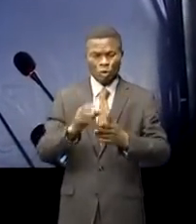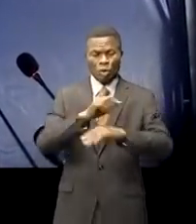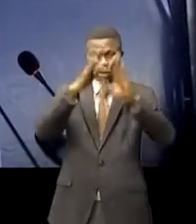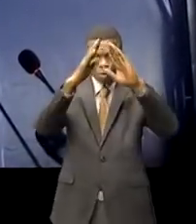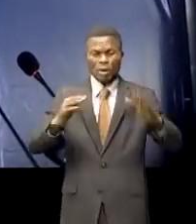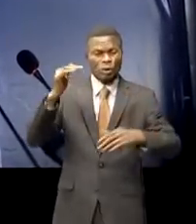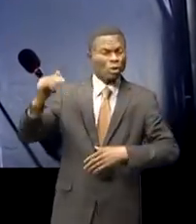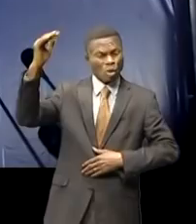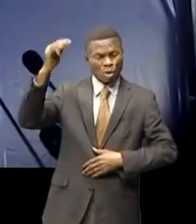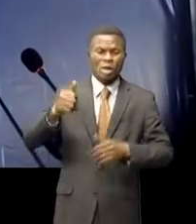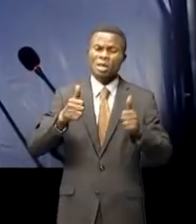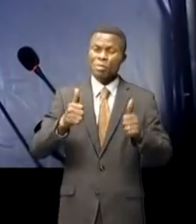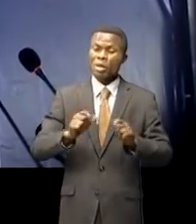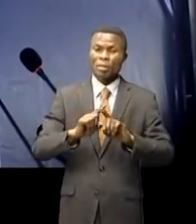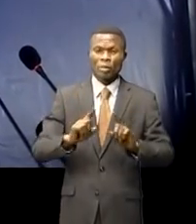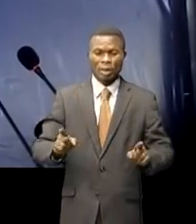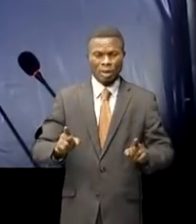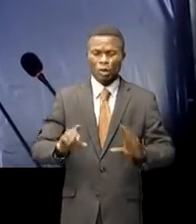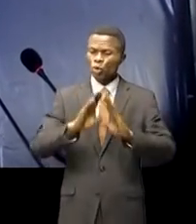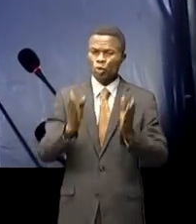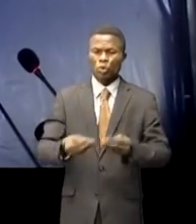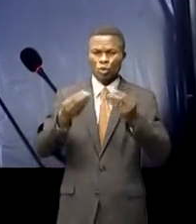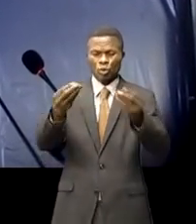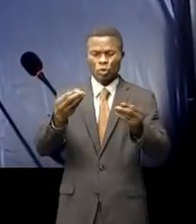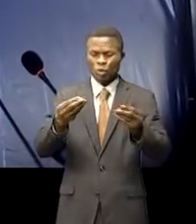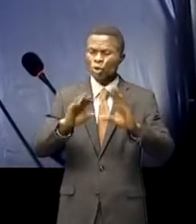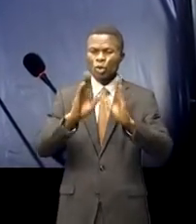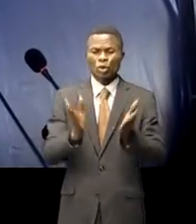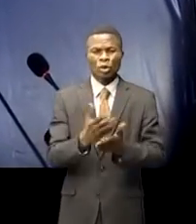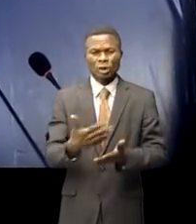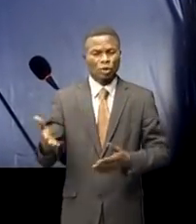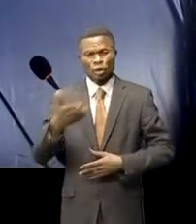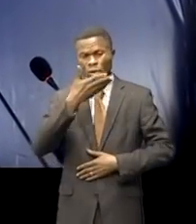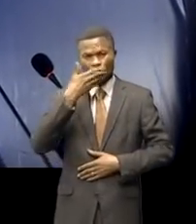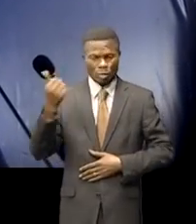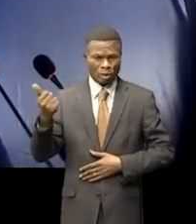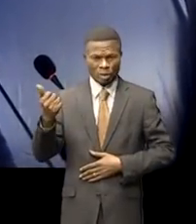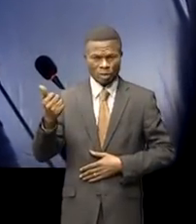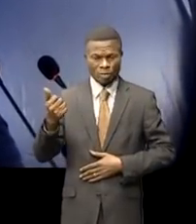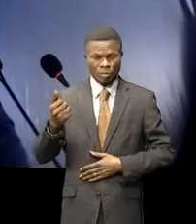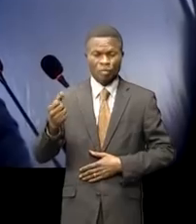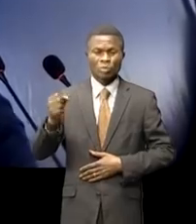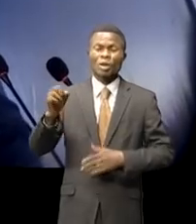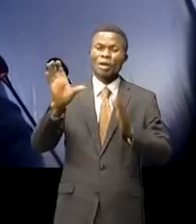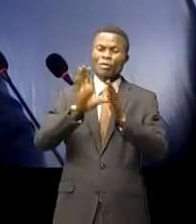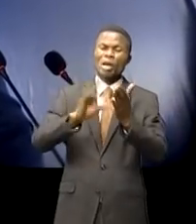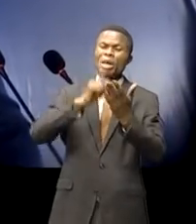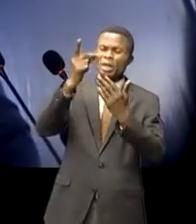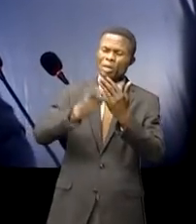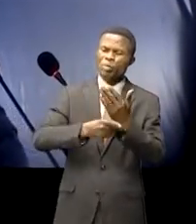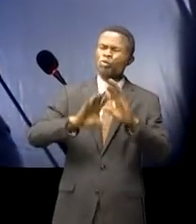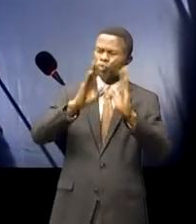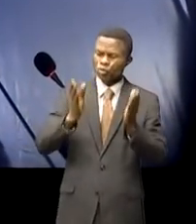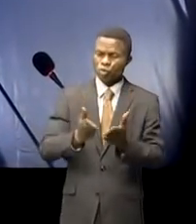veut faire l'auteur les projections les congrès ferme tous les